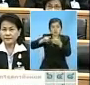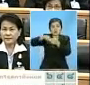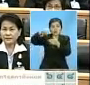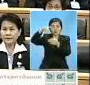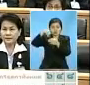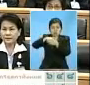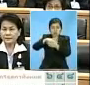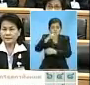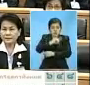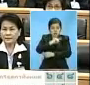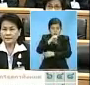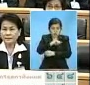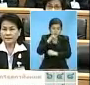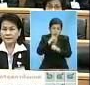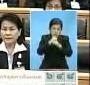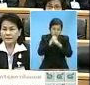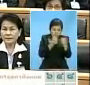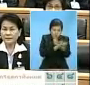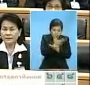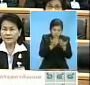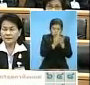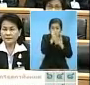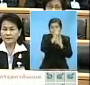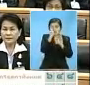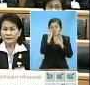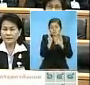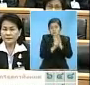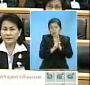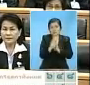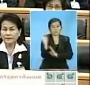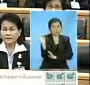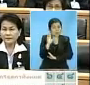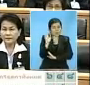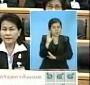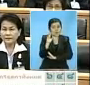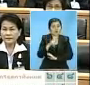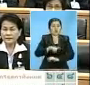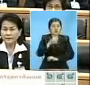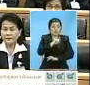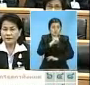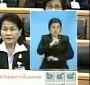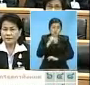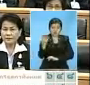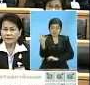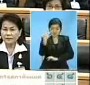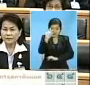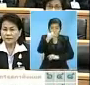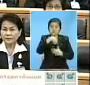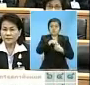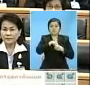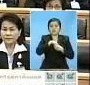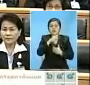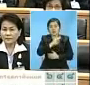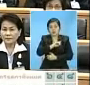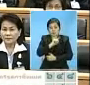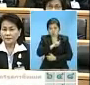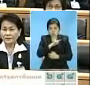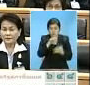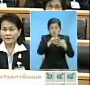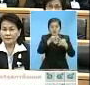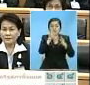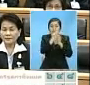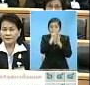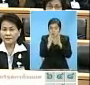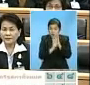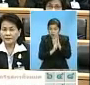ราไม่ใช่มีหน้าที่แต่เพียงออกกฎหมายแต่เพียงอย่างเดียวเรามีหน้าที่หลักถึง4ประการครับหน้าที่แรกคือออกกฎหมายในสภ